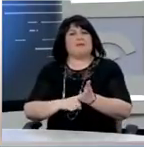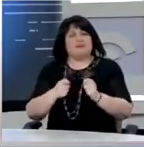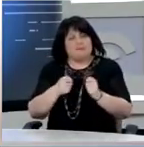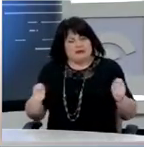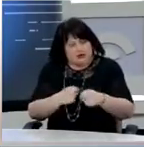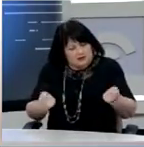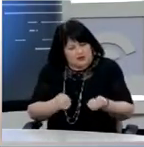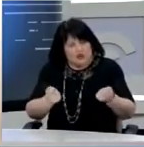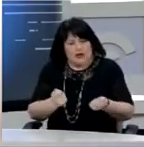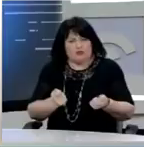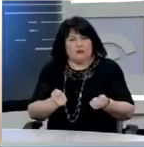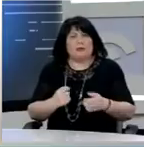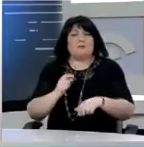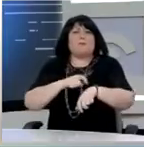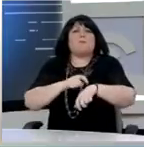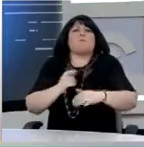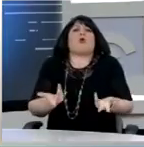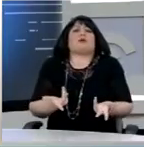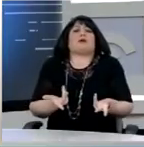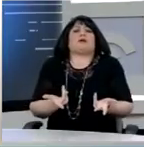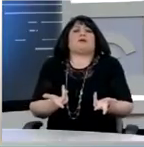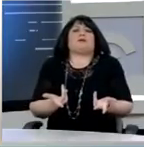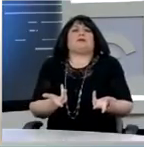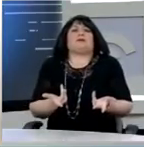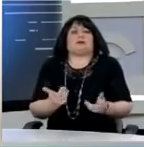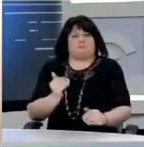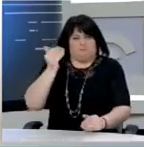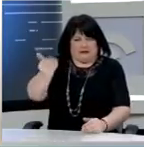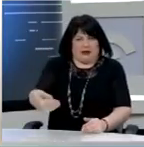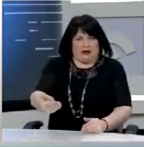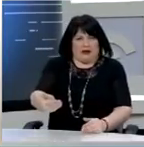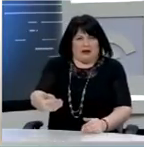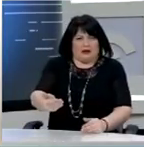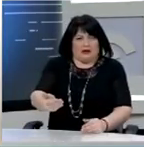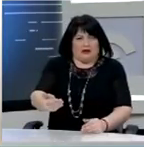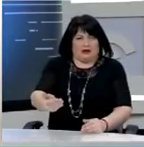μέτρα, πότε έπρεπε να ληφθούν? Αργότερα?